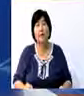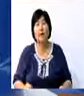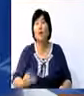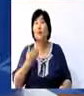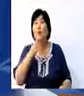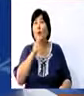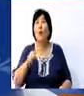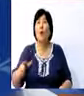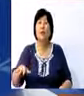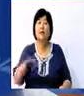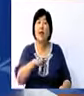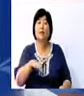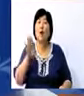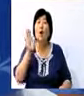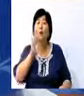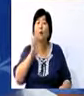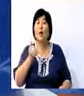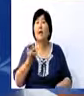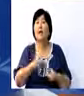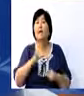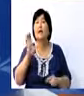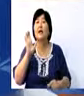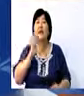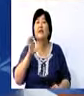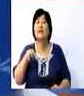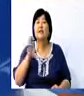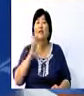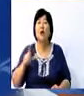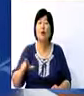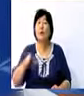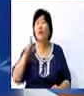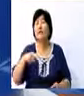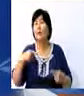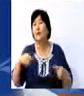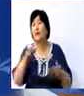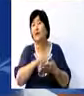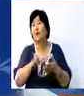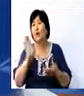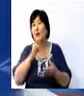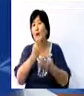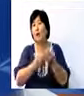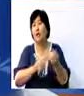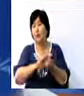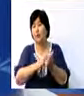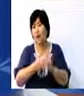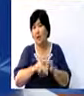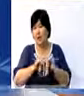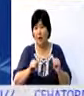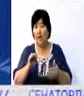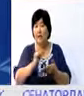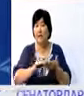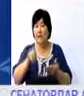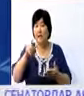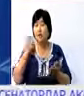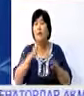Соңғы уақытта аймақтың су айдындарында, әсіресе Сырдария өзенінің бойында азаматтардың әртүрлі себептермен суға кету жағдайлары артып отыр. Тілші